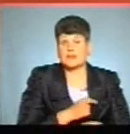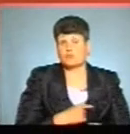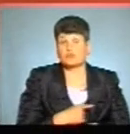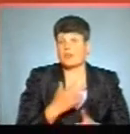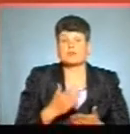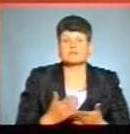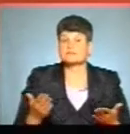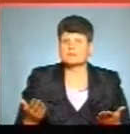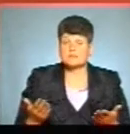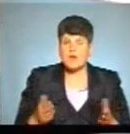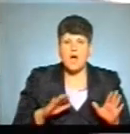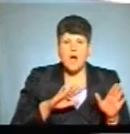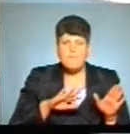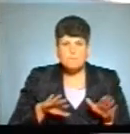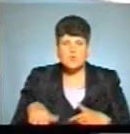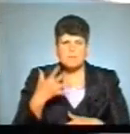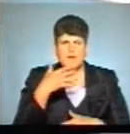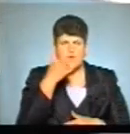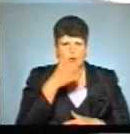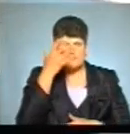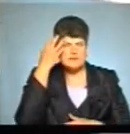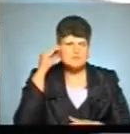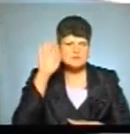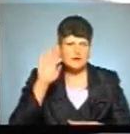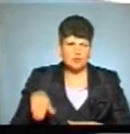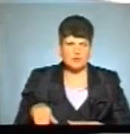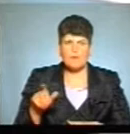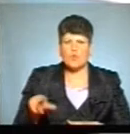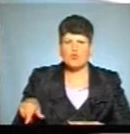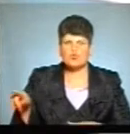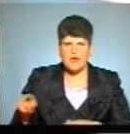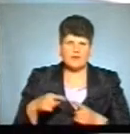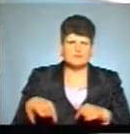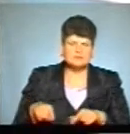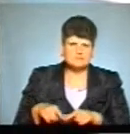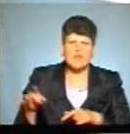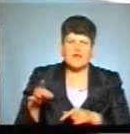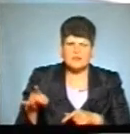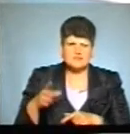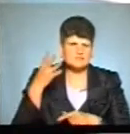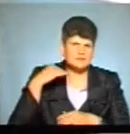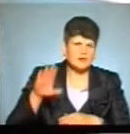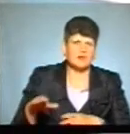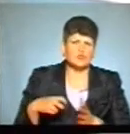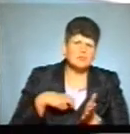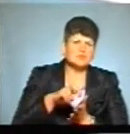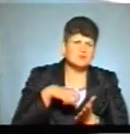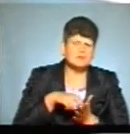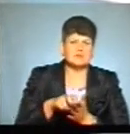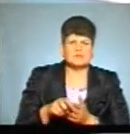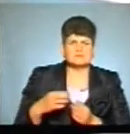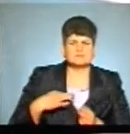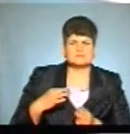депутатом. А потім там на 5 років забувається про цих людей взагалі, і там люди, що б там не писали, якби там не зверталися, ну тобто вони